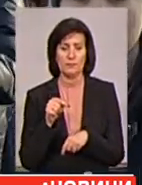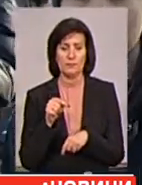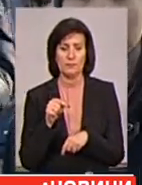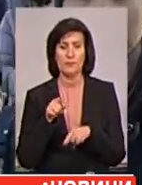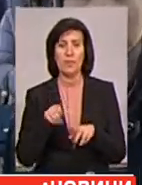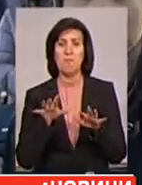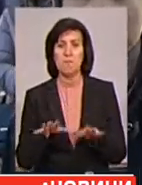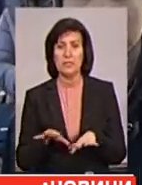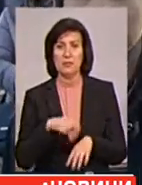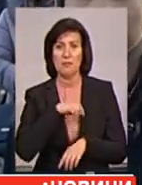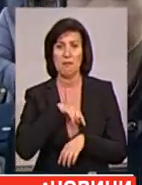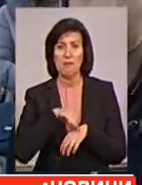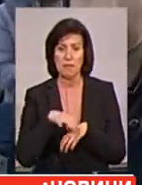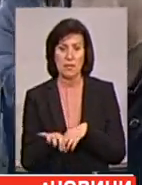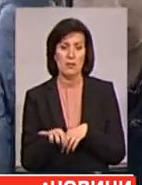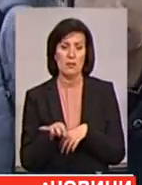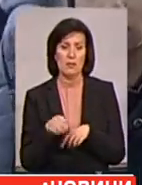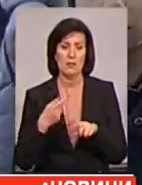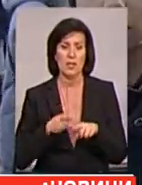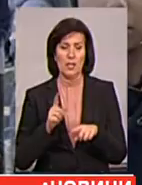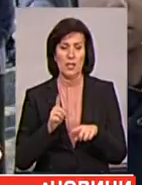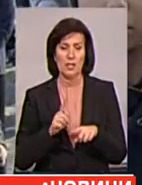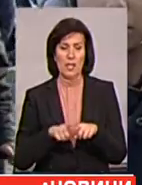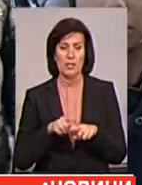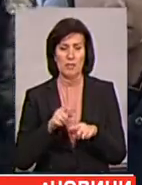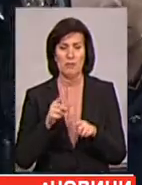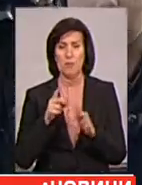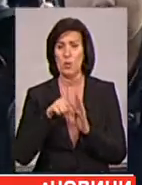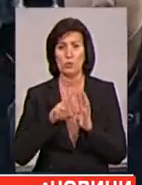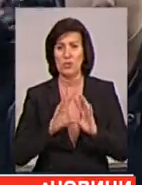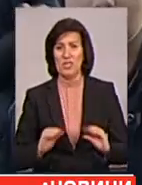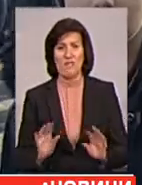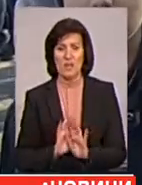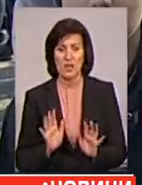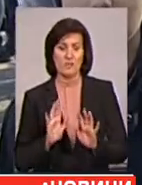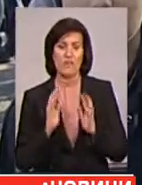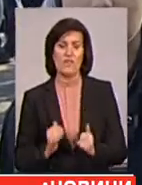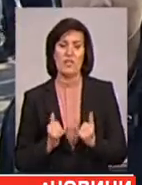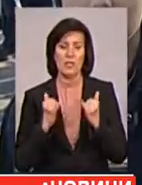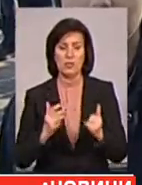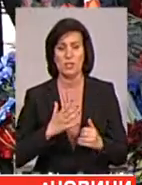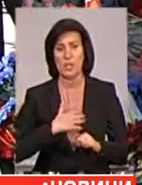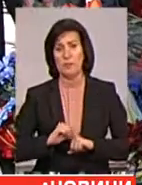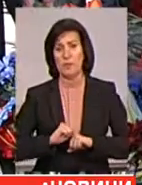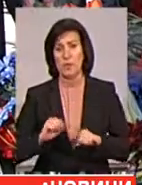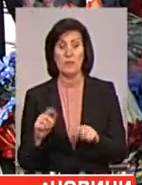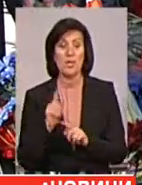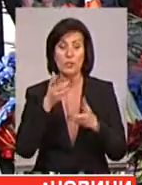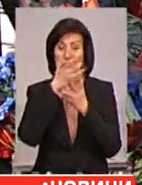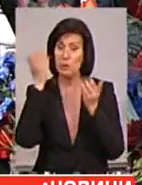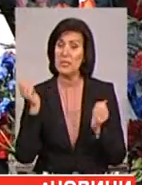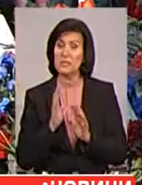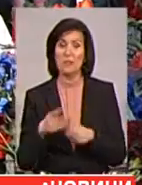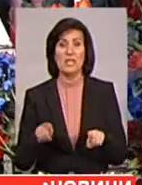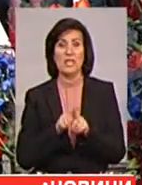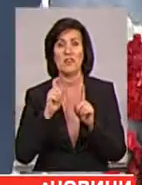те місце, той біль, який, по суті, не вгасає. Прийшли віддати шану нашим героям. Щоб не забували,